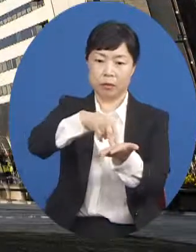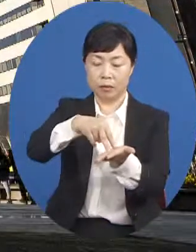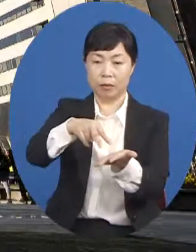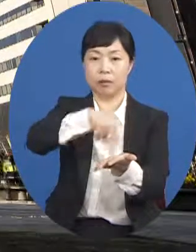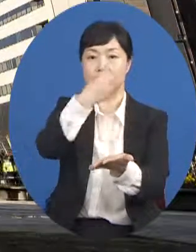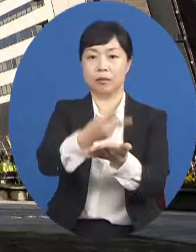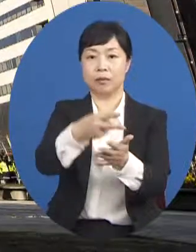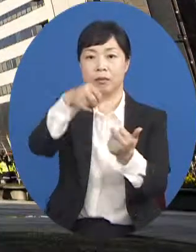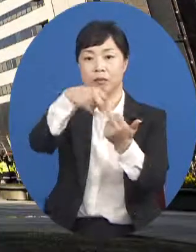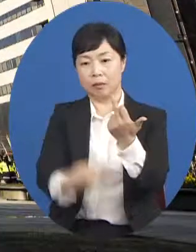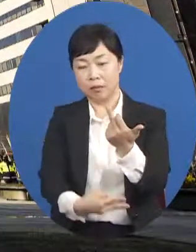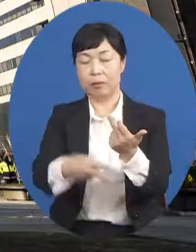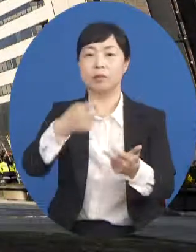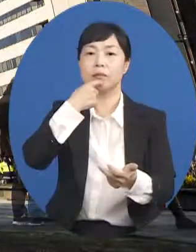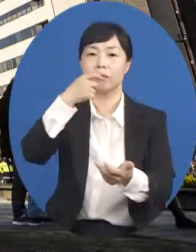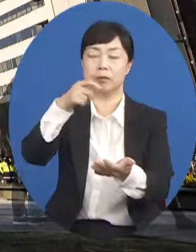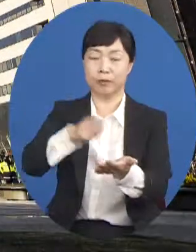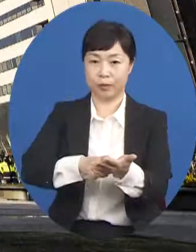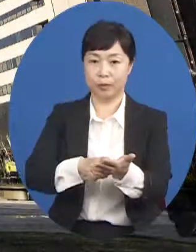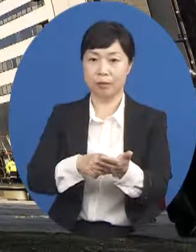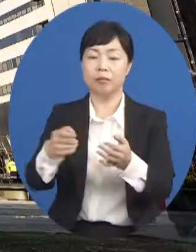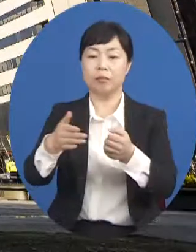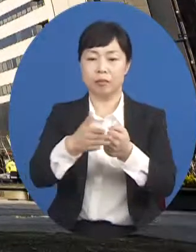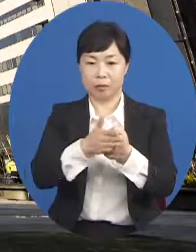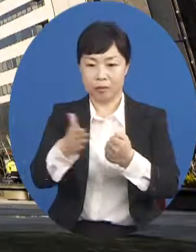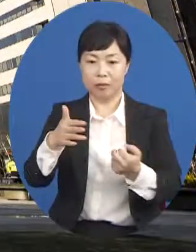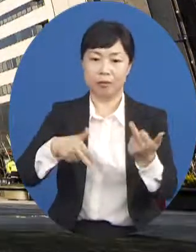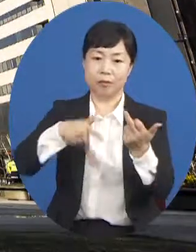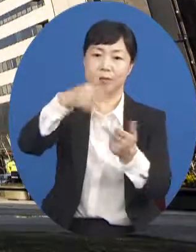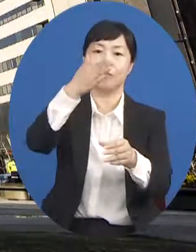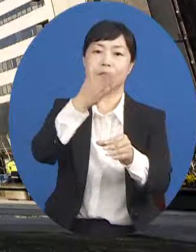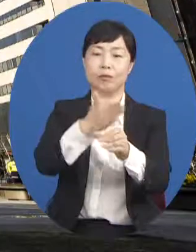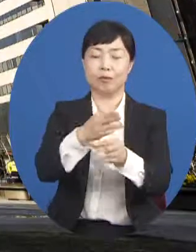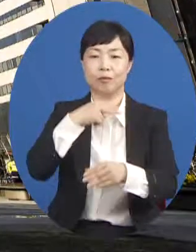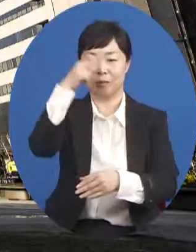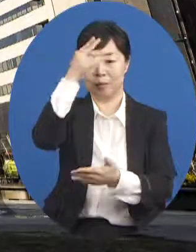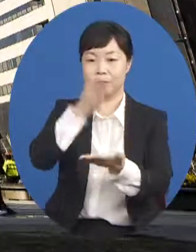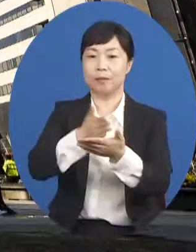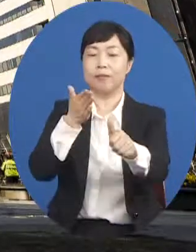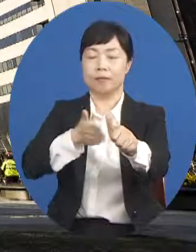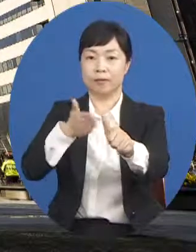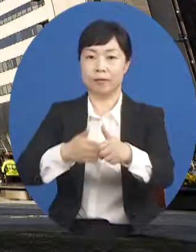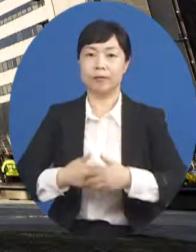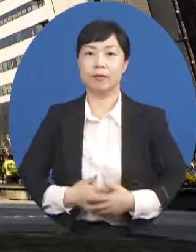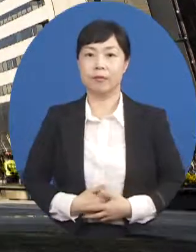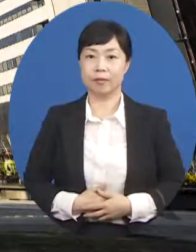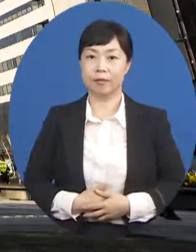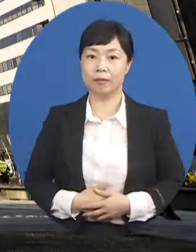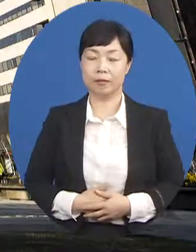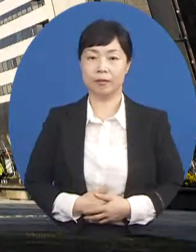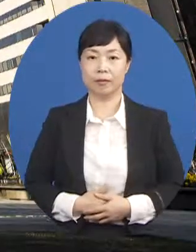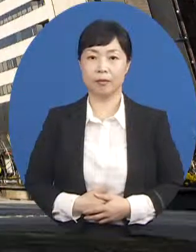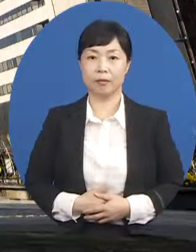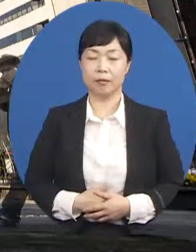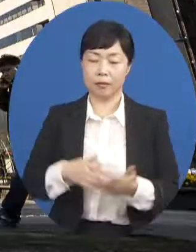풀려서 넘어지거나 미끄러지기 쉽습니다. 그러므로 등산 중에는 술을 절대 마셔선 안